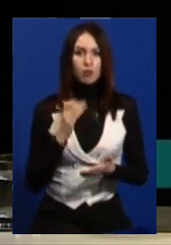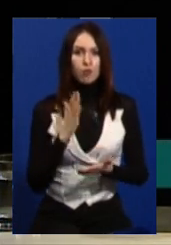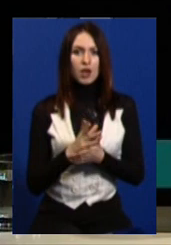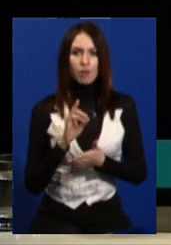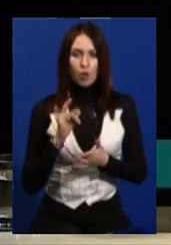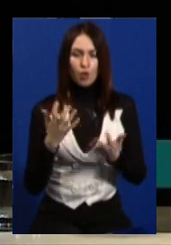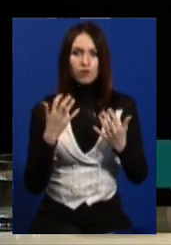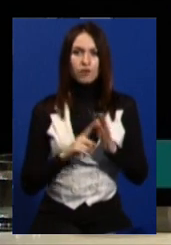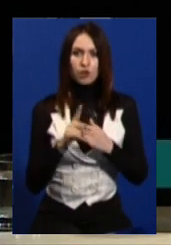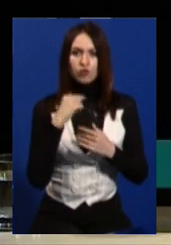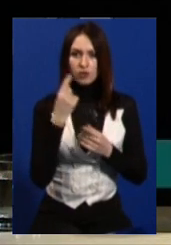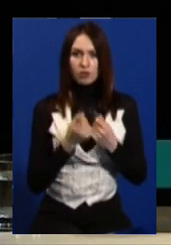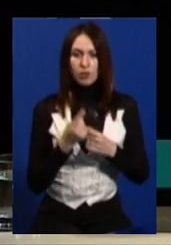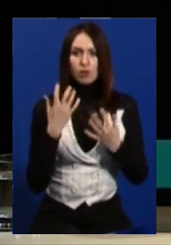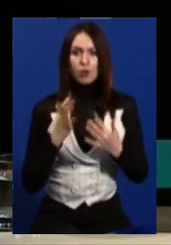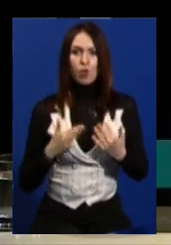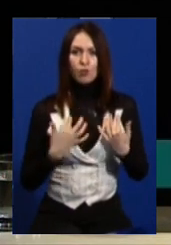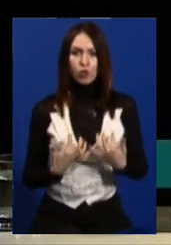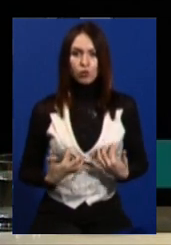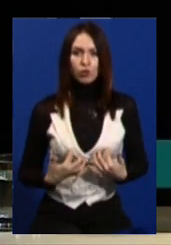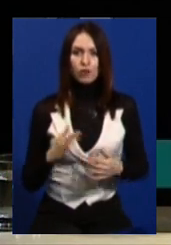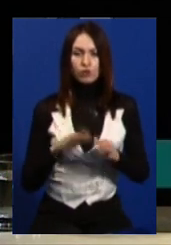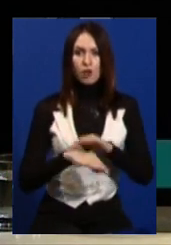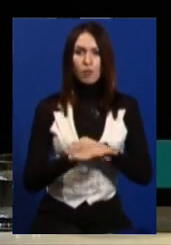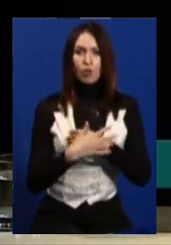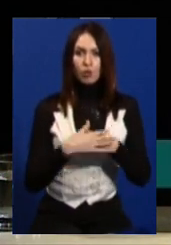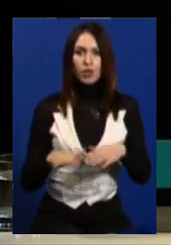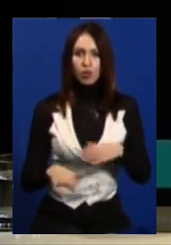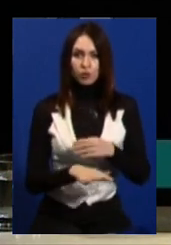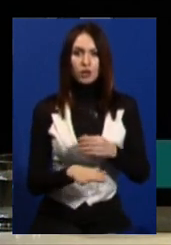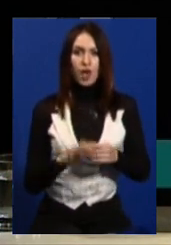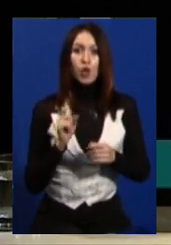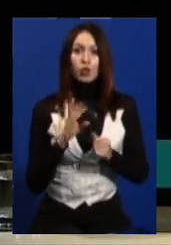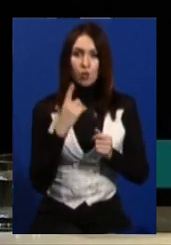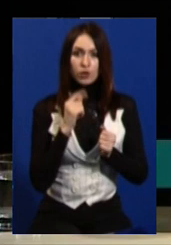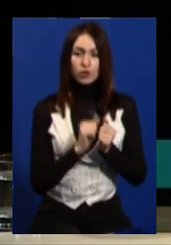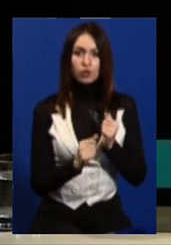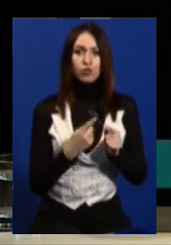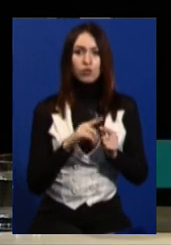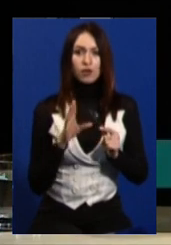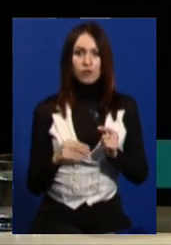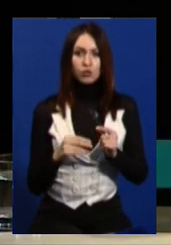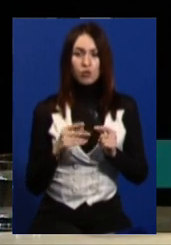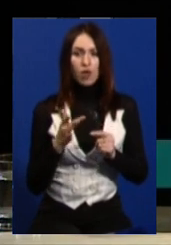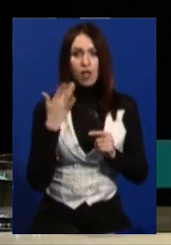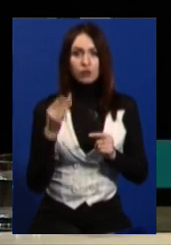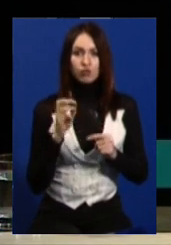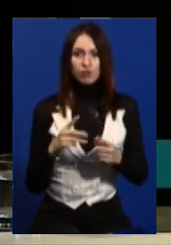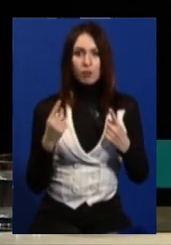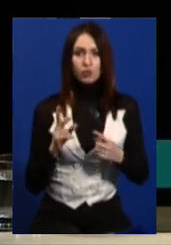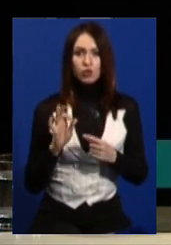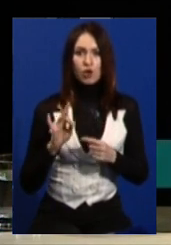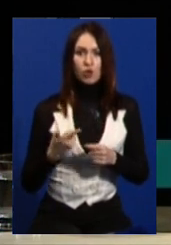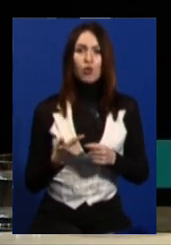сыпь сначала на лице появляется, потом на туловище, потом на конечностях. Но зачастую это все протекает гораздо легче, чем обычная корь,